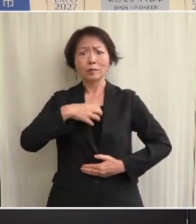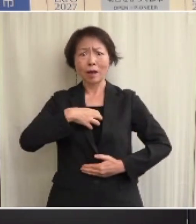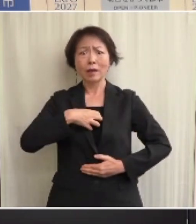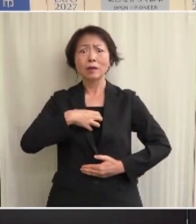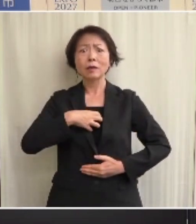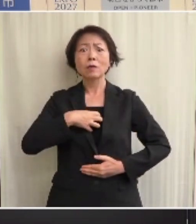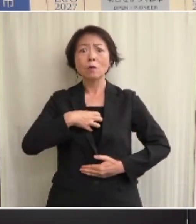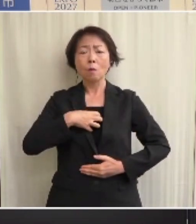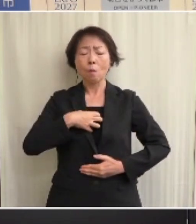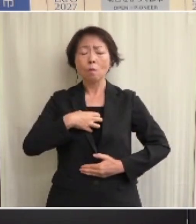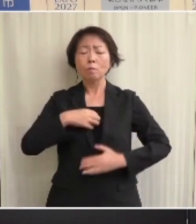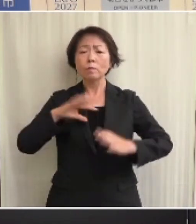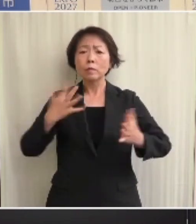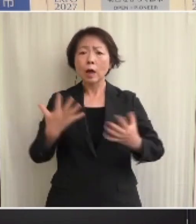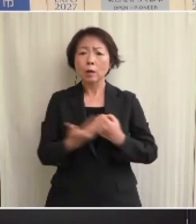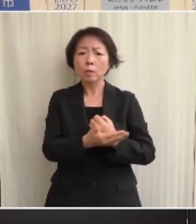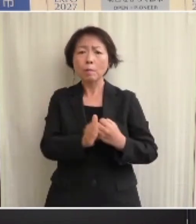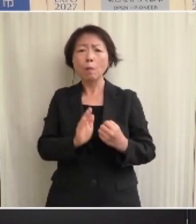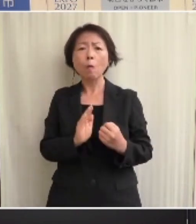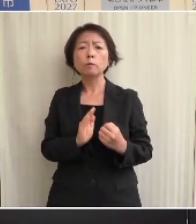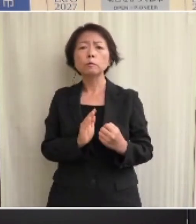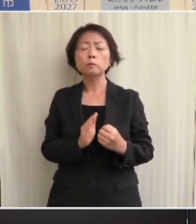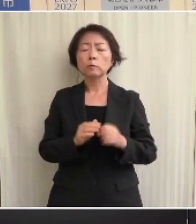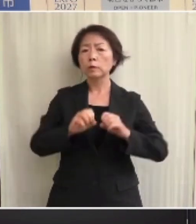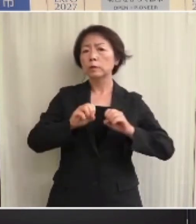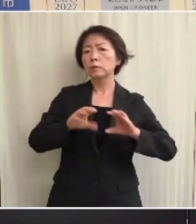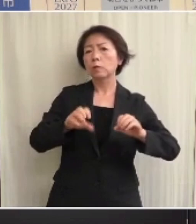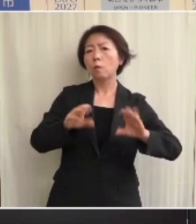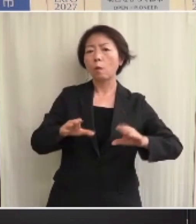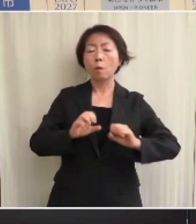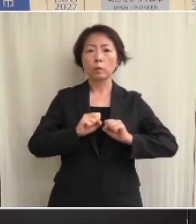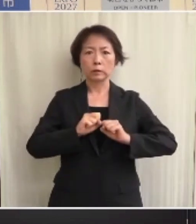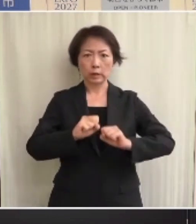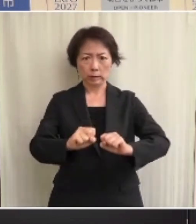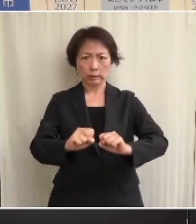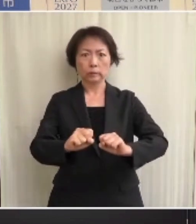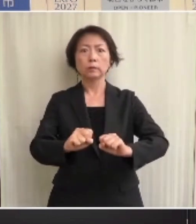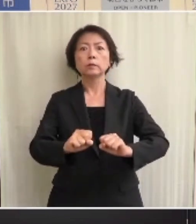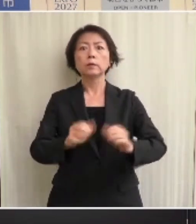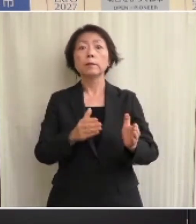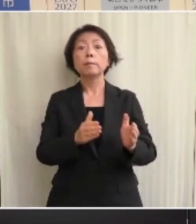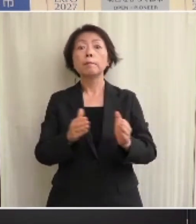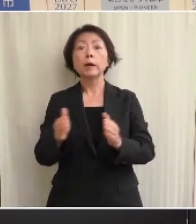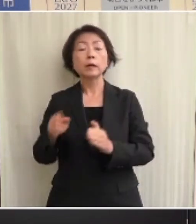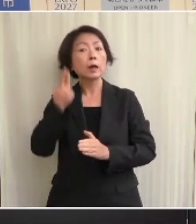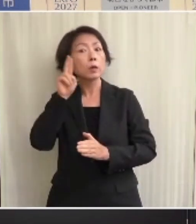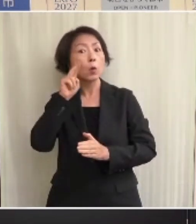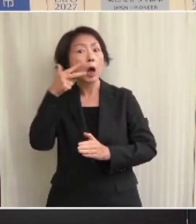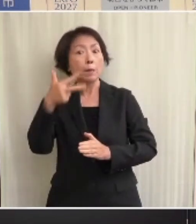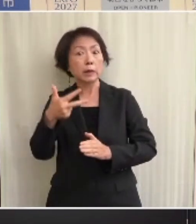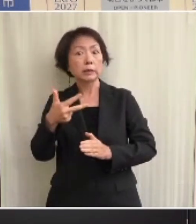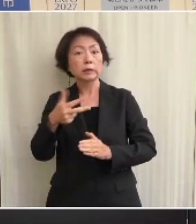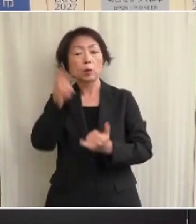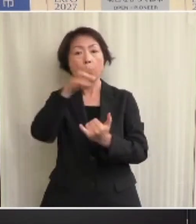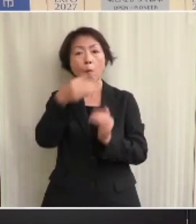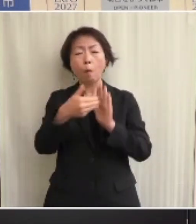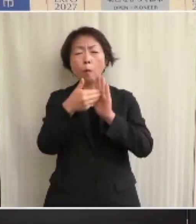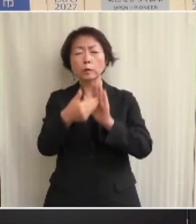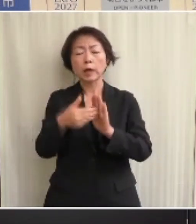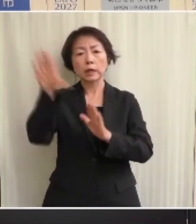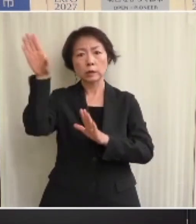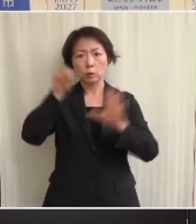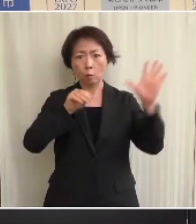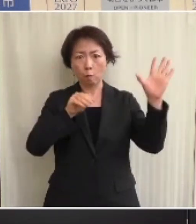からの安全確保についてメッセージを送ったり、あるいは、横浜市の防災情報